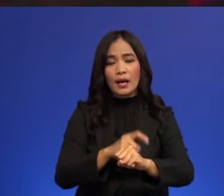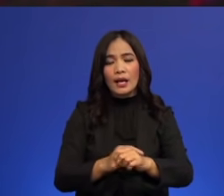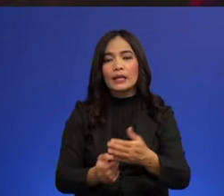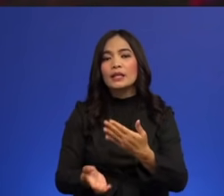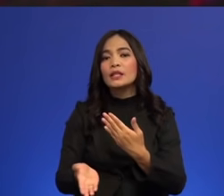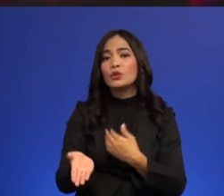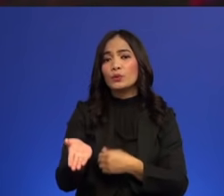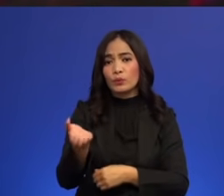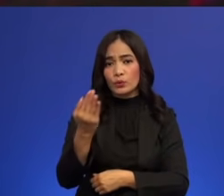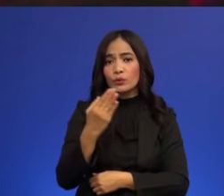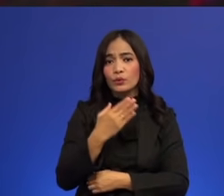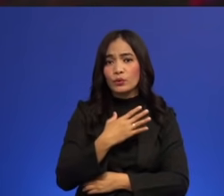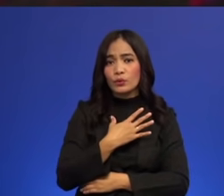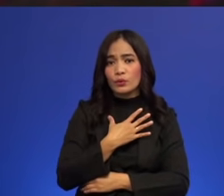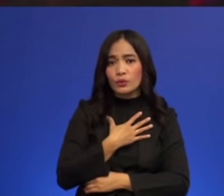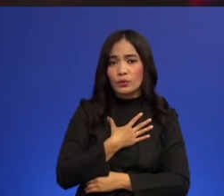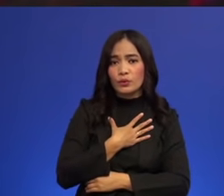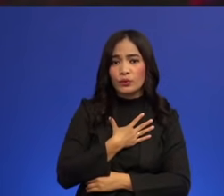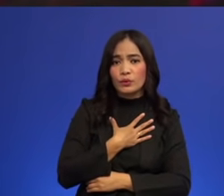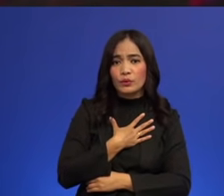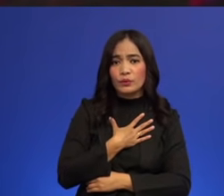masa hidupku.